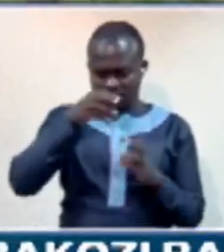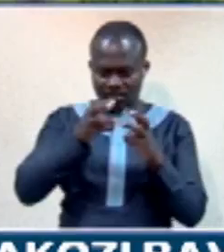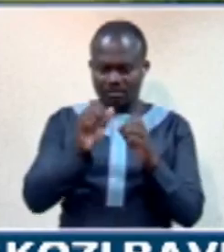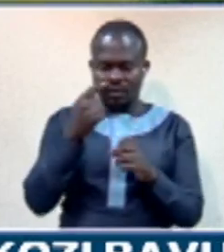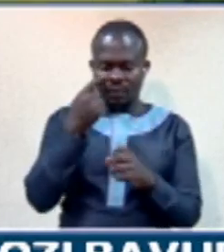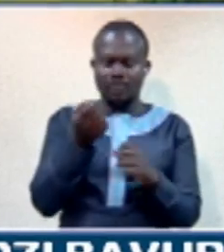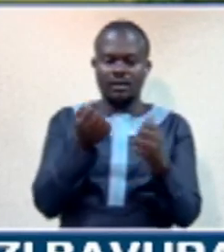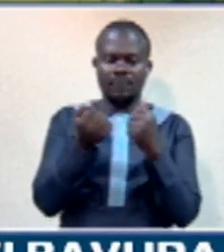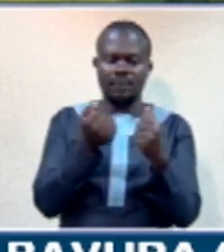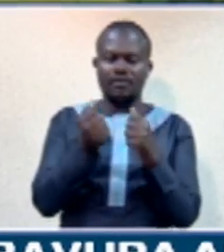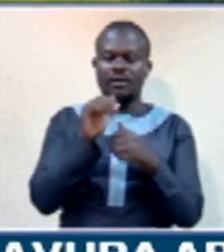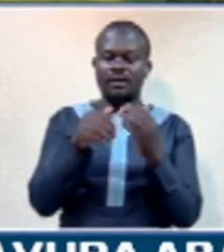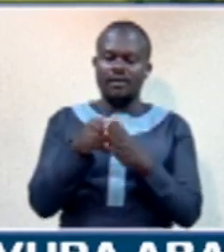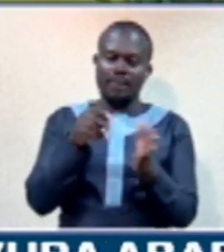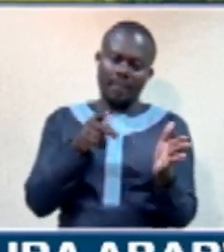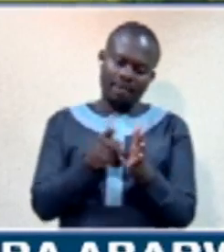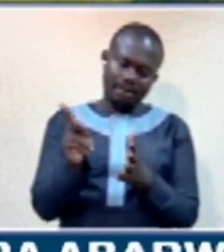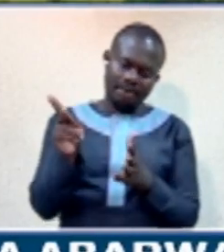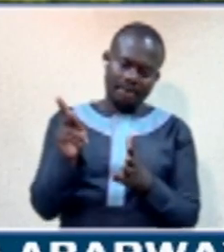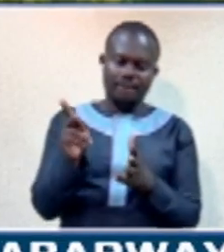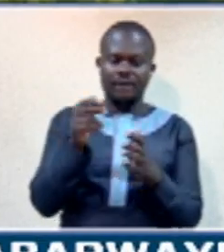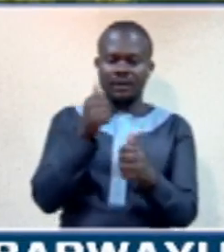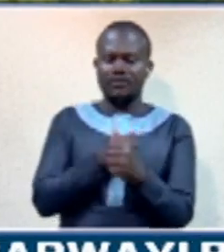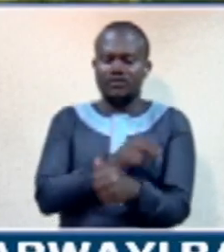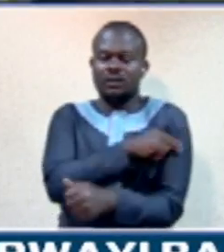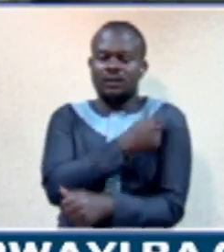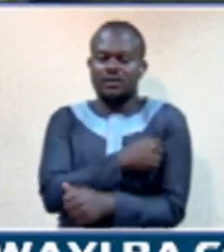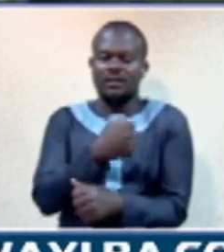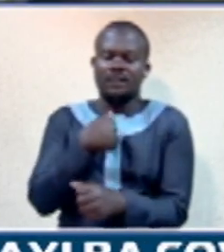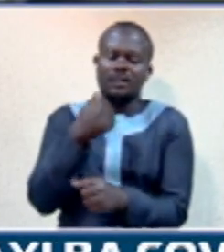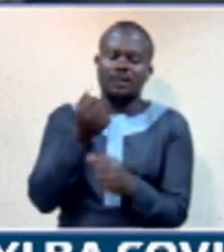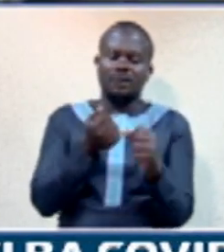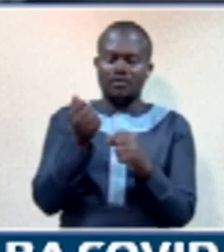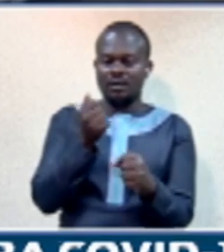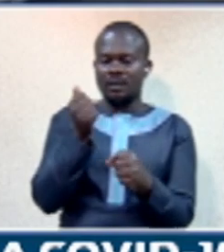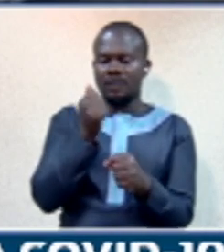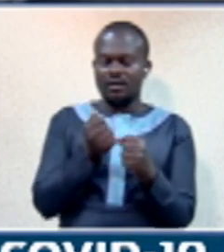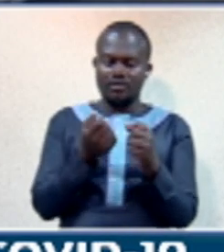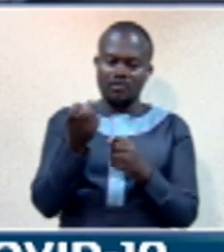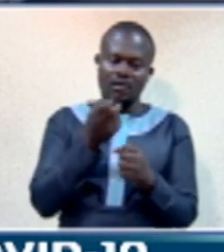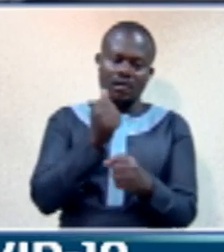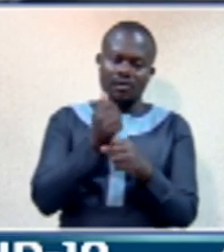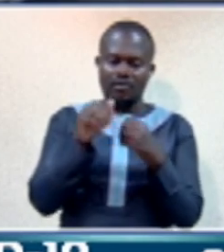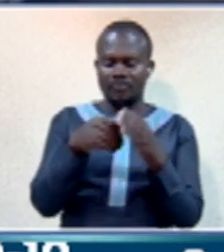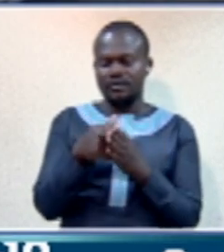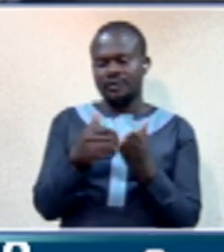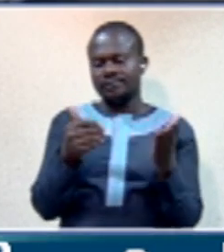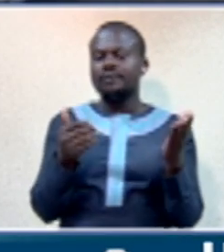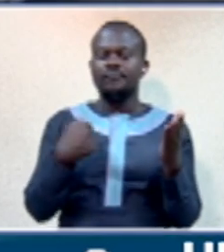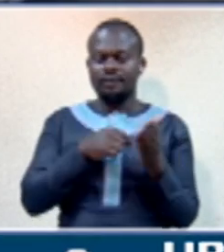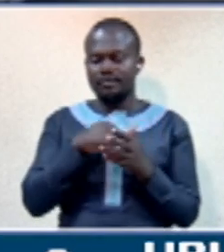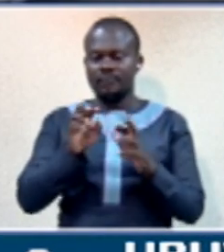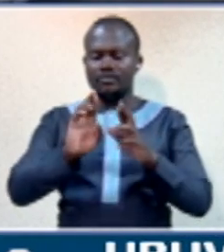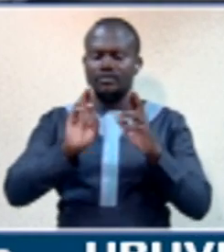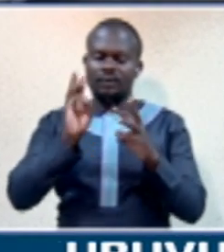imodoka zitwara abakozi turazikodesha. Ibitaro bifite imodoka zifasha gutwara abakozi bo muri Kigali, ibitaro n'amavuriro. Ndizera ko biri